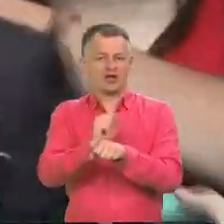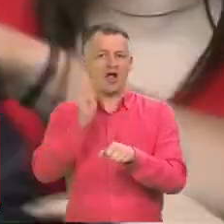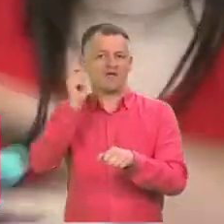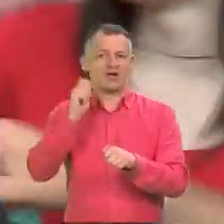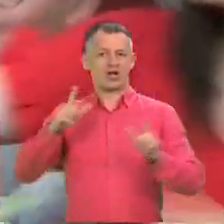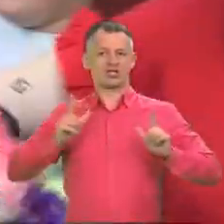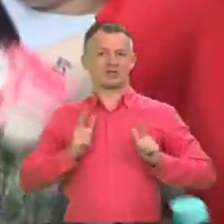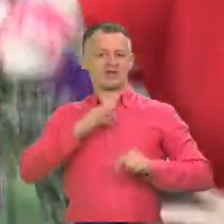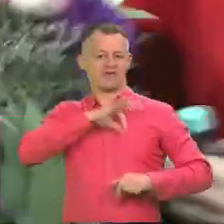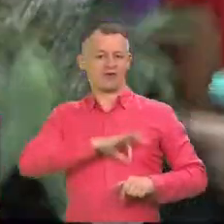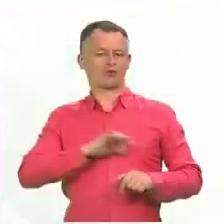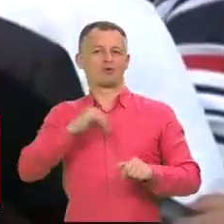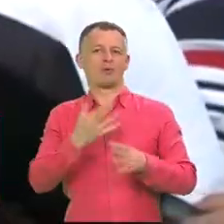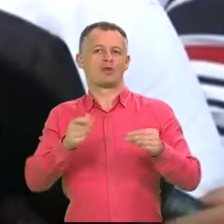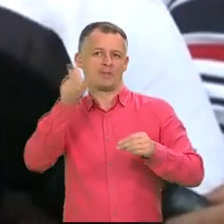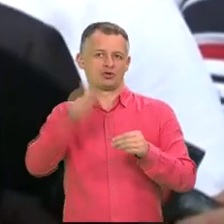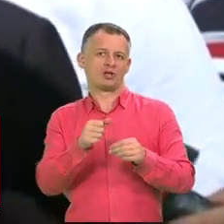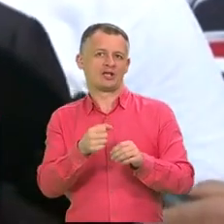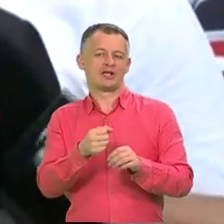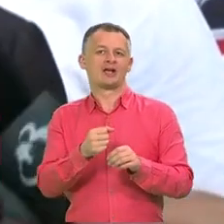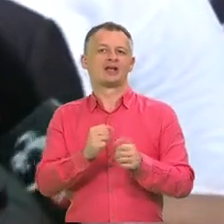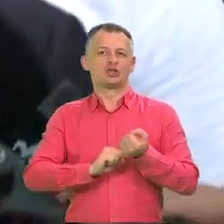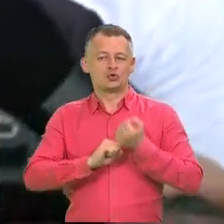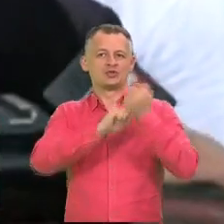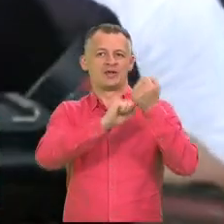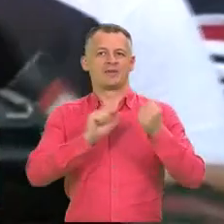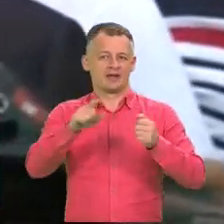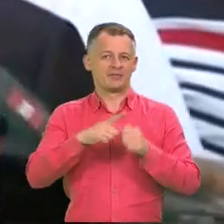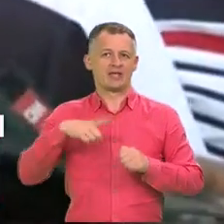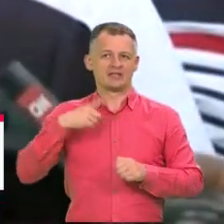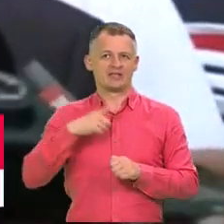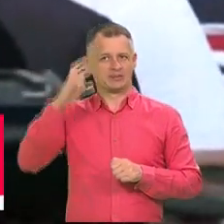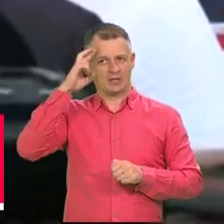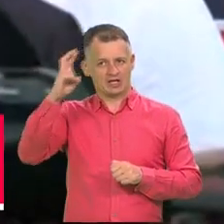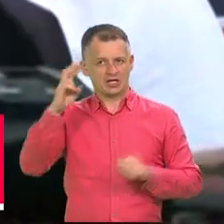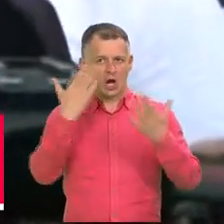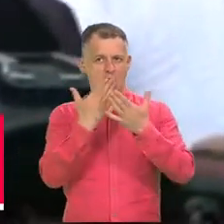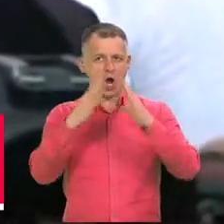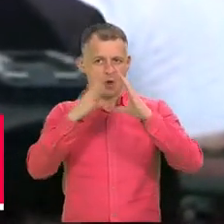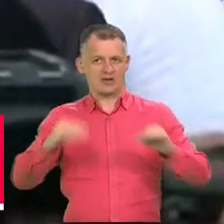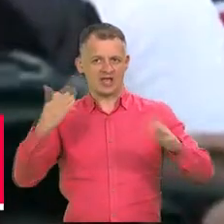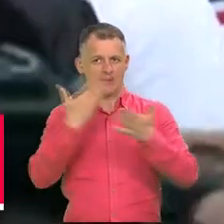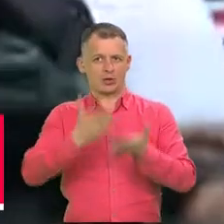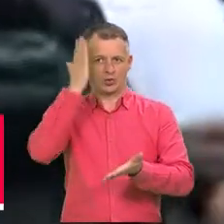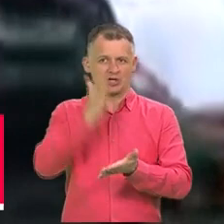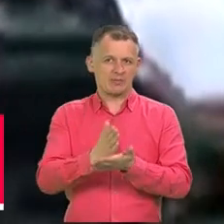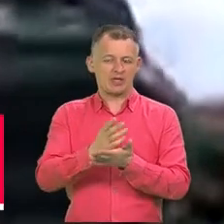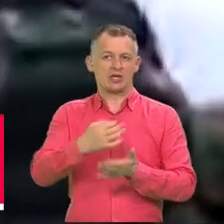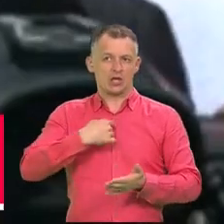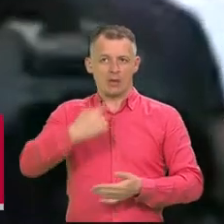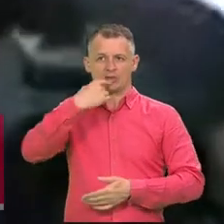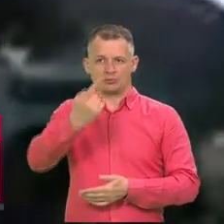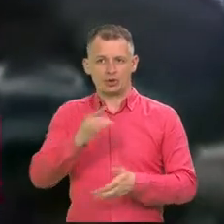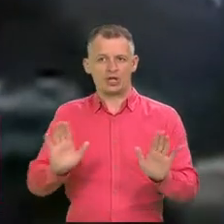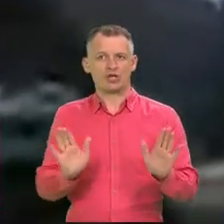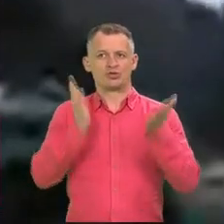angajații primăriei și susținători. Există o speranță în România pentru dreptate. V-am mai spus-o și la început, v-am